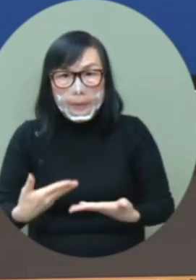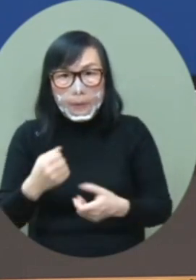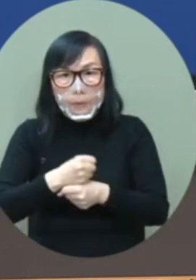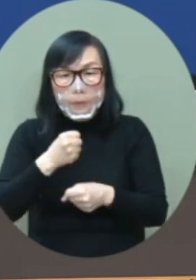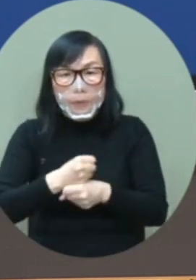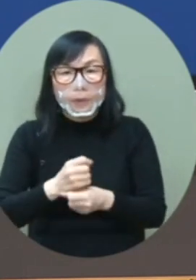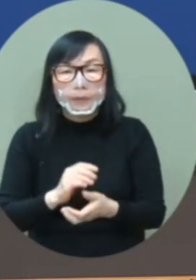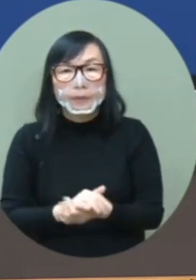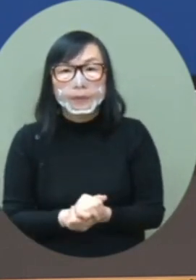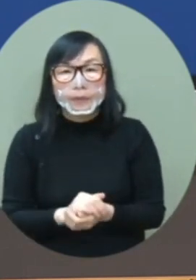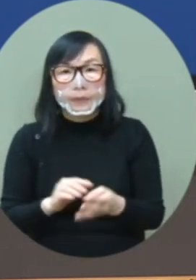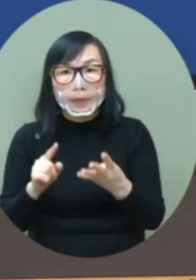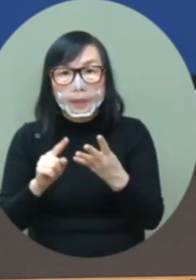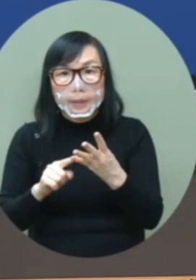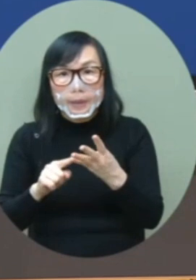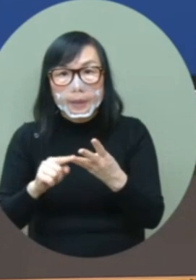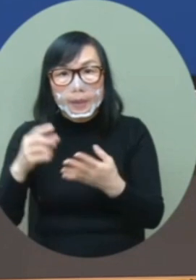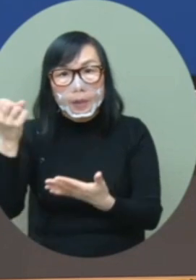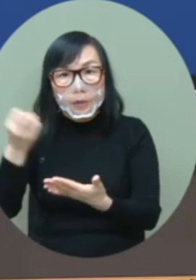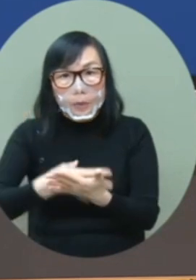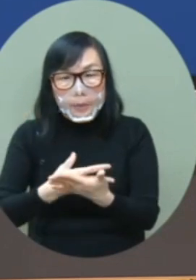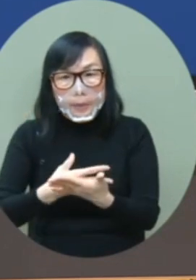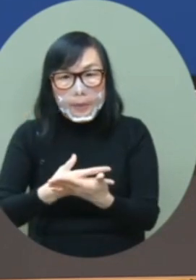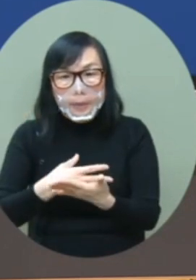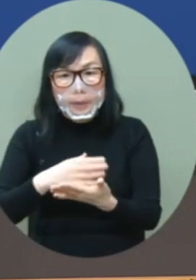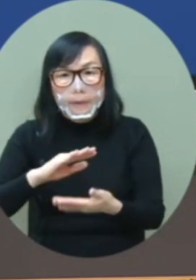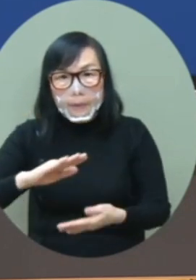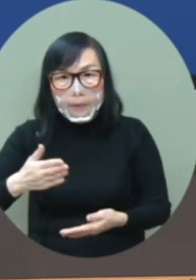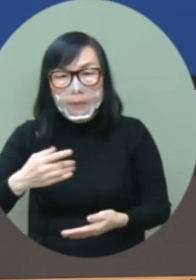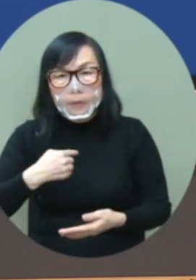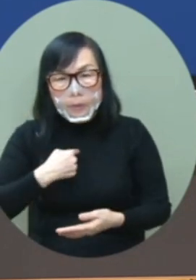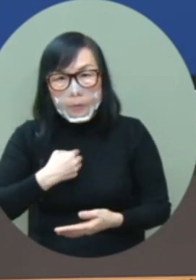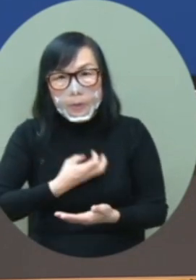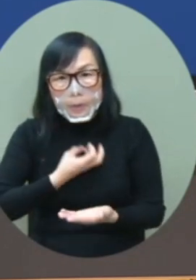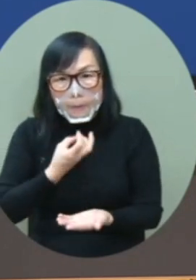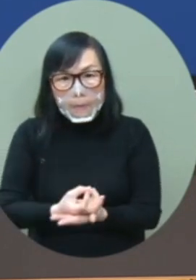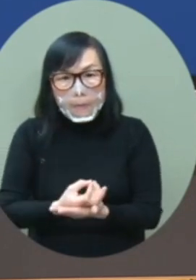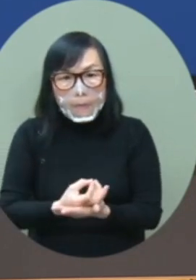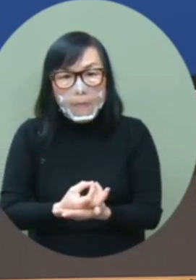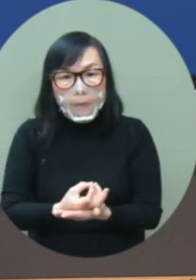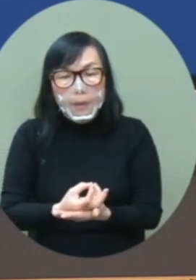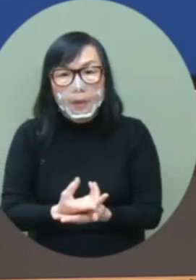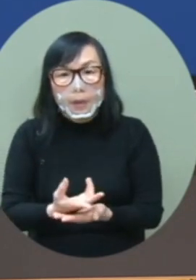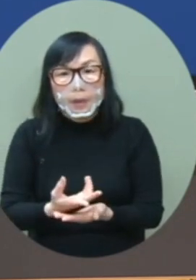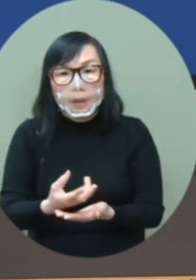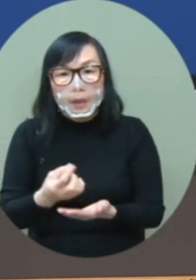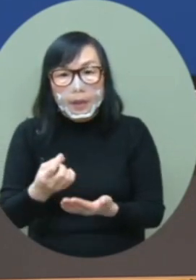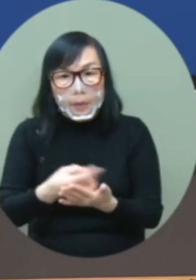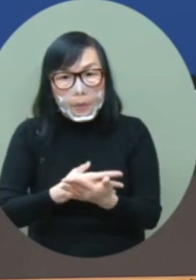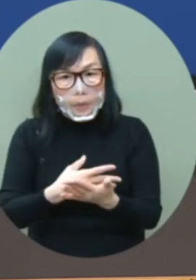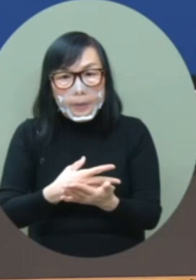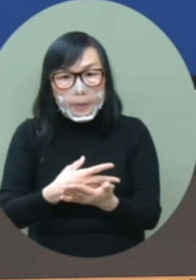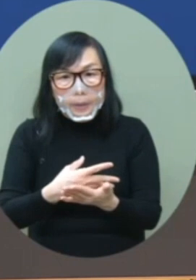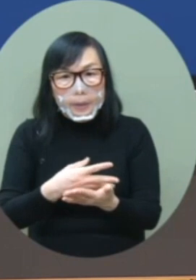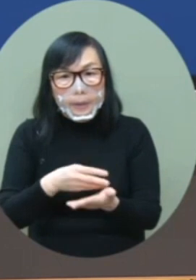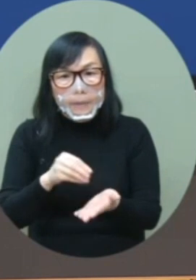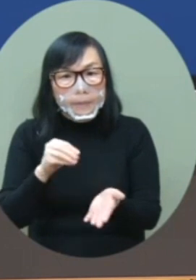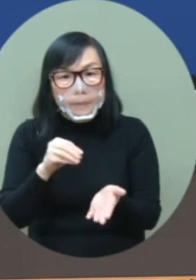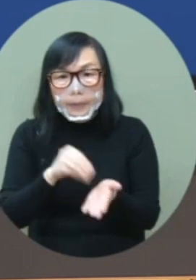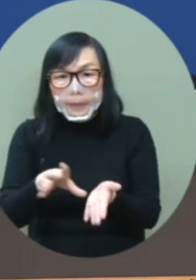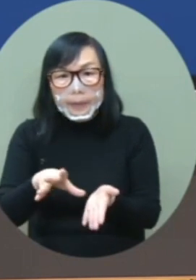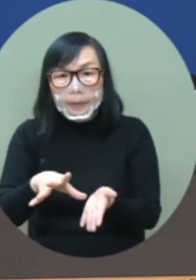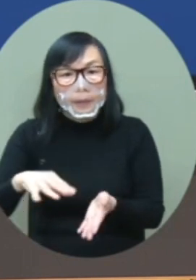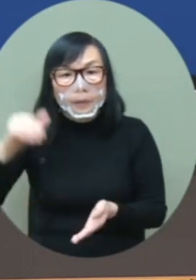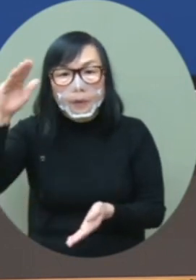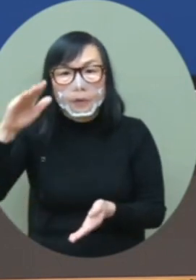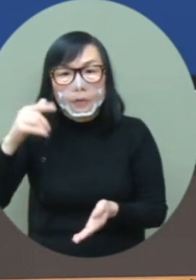嚇。第四個措施反而咧真係要好小心考慮，而呢個措施嗰個效益亦都唔係一定好高，就係